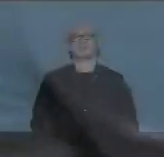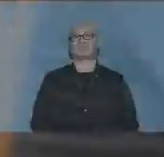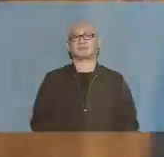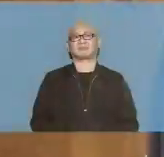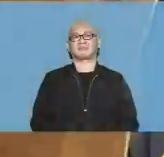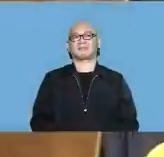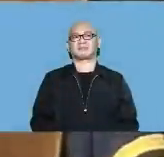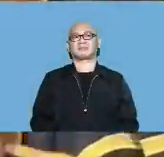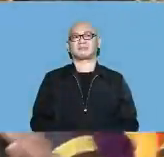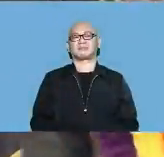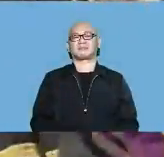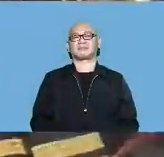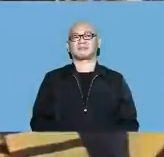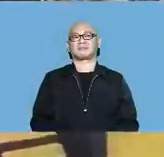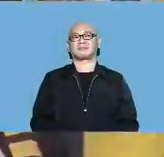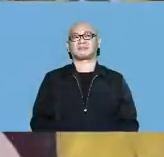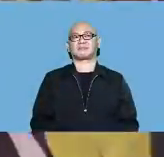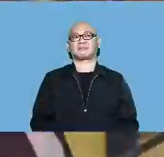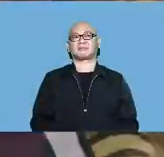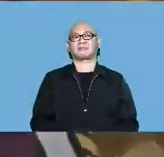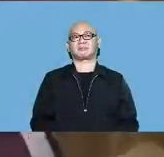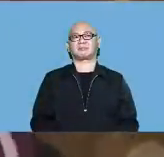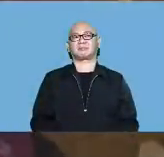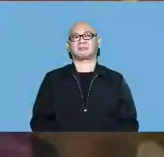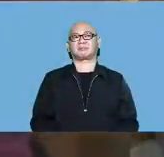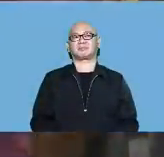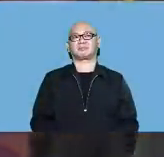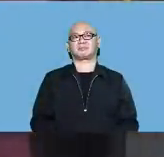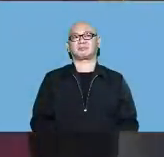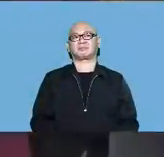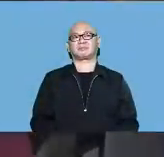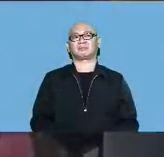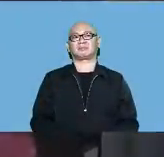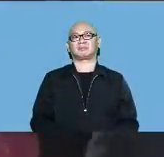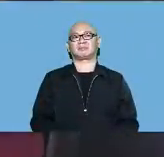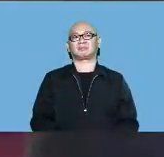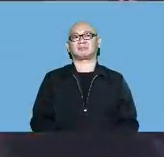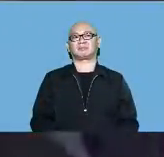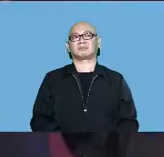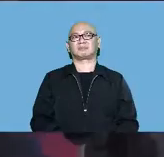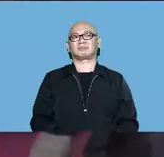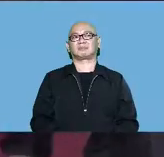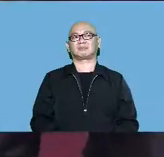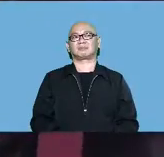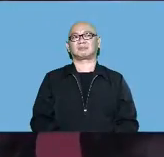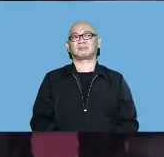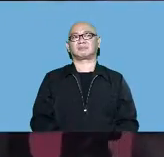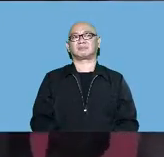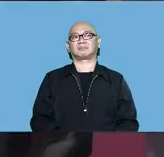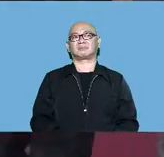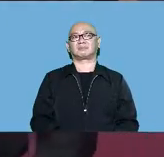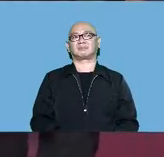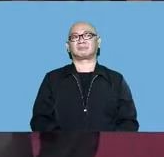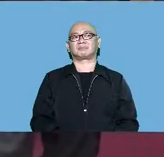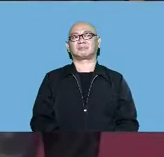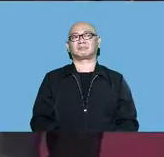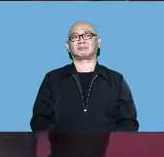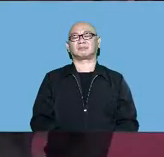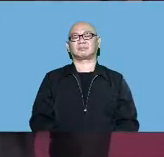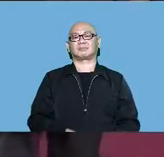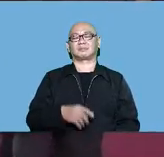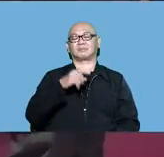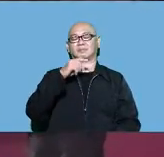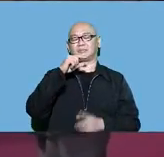Selanjutnya Bapak Rektor akan mengalungkan samir. Kepada yang pertama Profesor Dr. Wiwi Isnaini